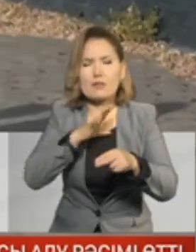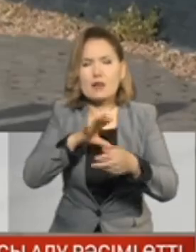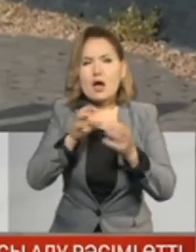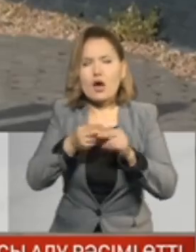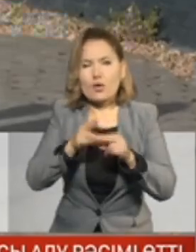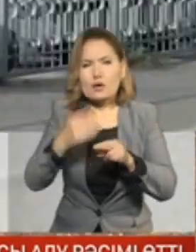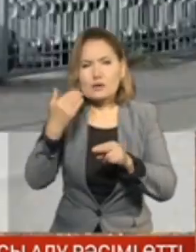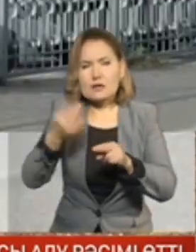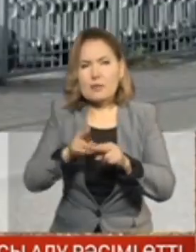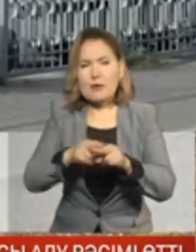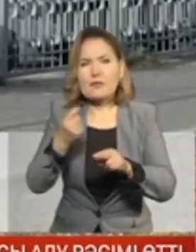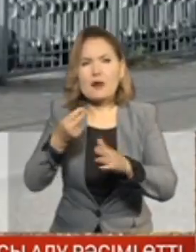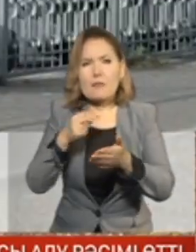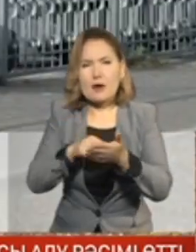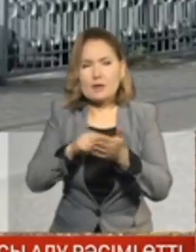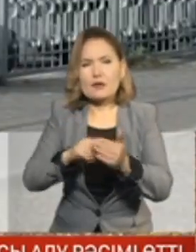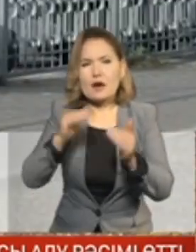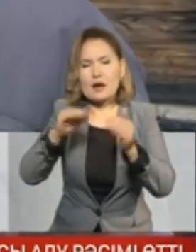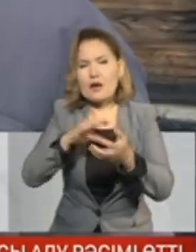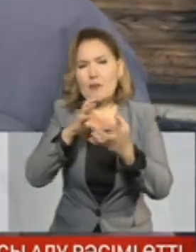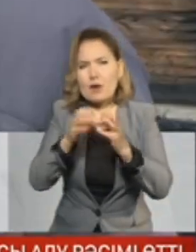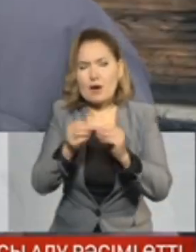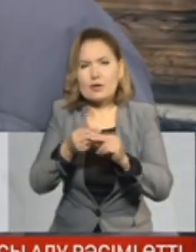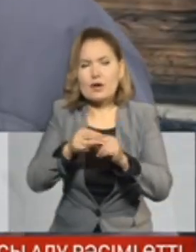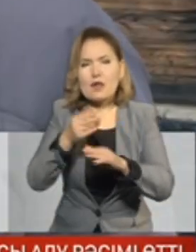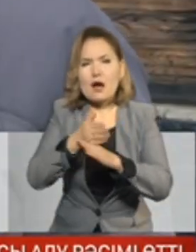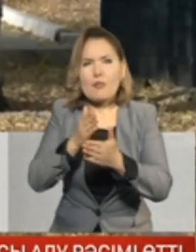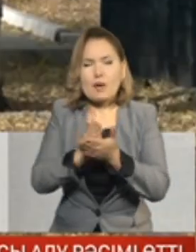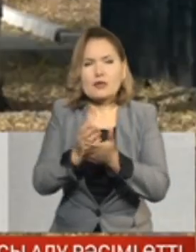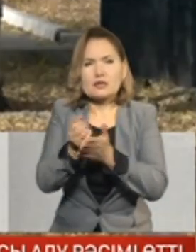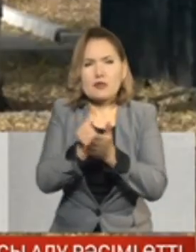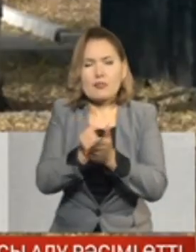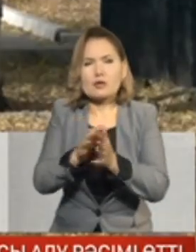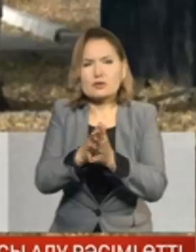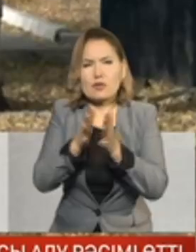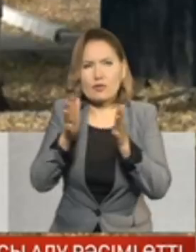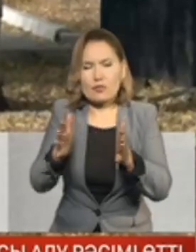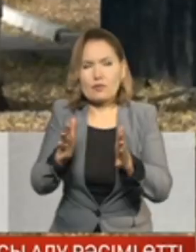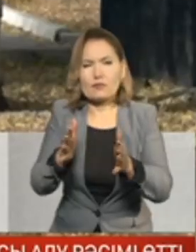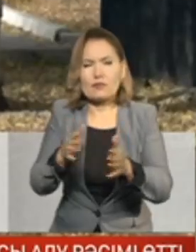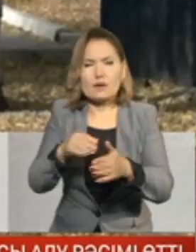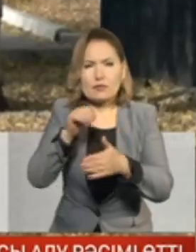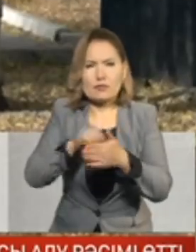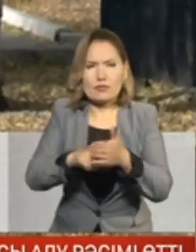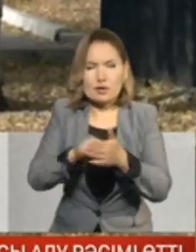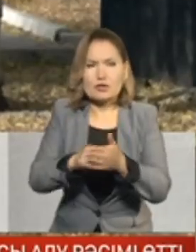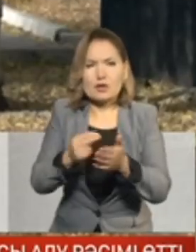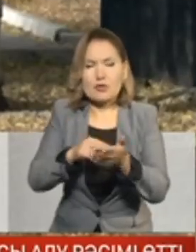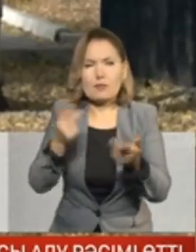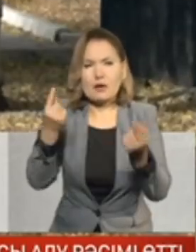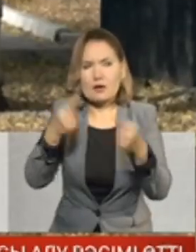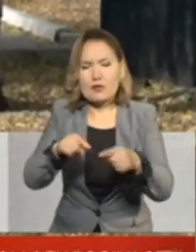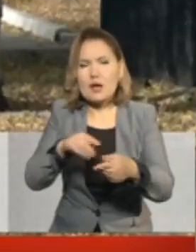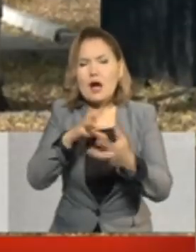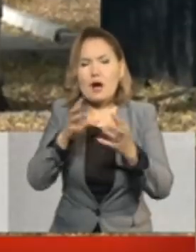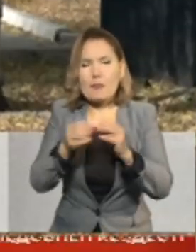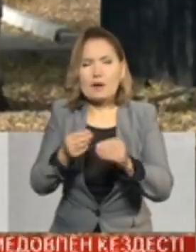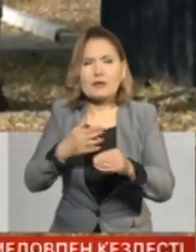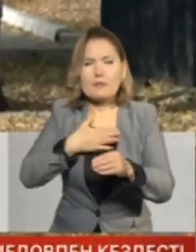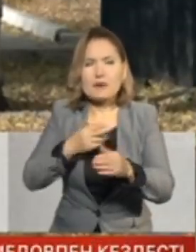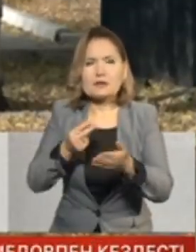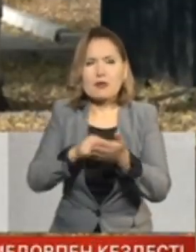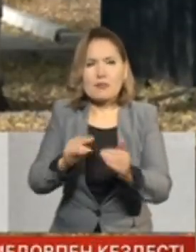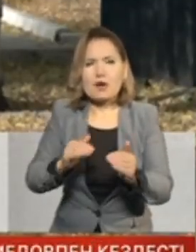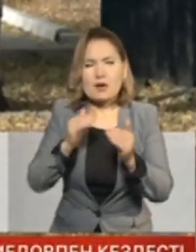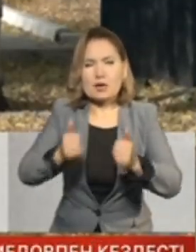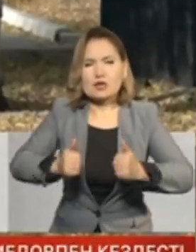бағаның құлдырауына астықтың түсімі артқандығы себеп деп отыр. Принимаются все необходимые меры. Қазір бағаны тұрақтандыру үшін бірқатар